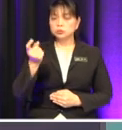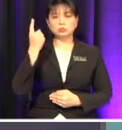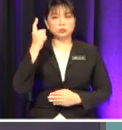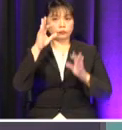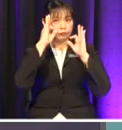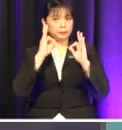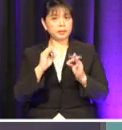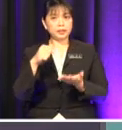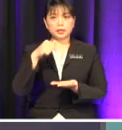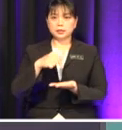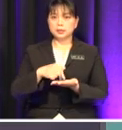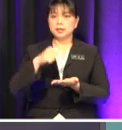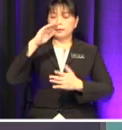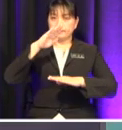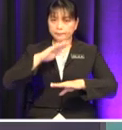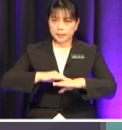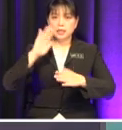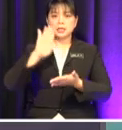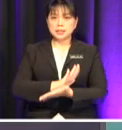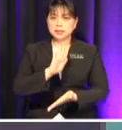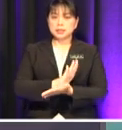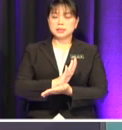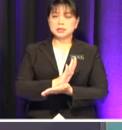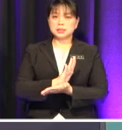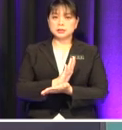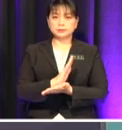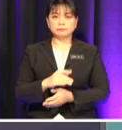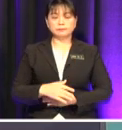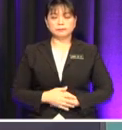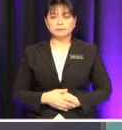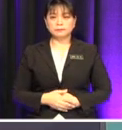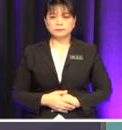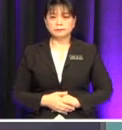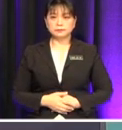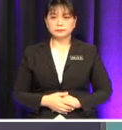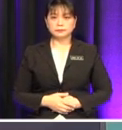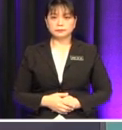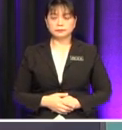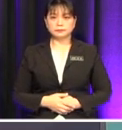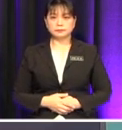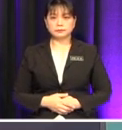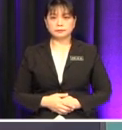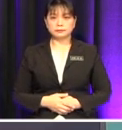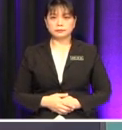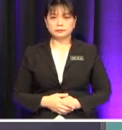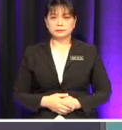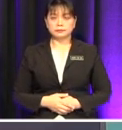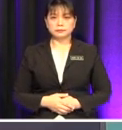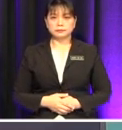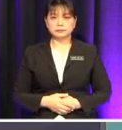supaya dia terus berpikir dua ganda aneh empat